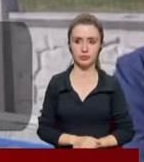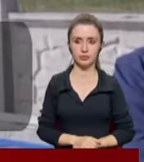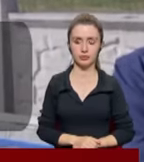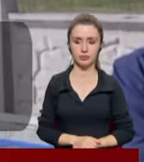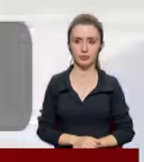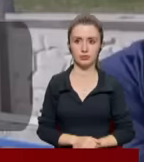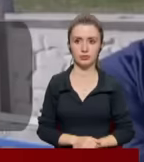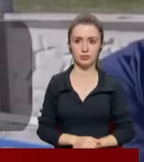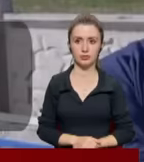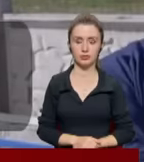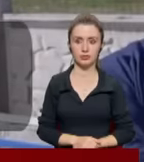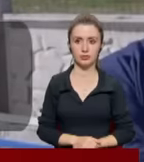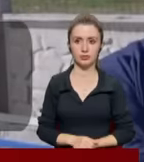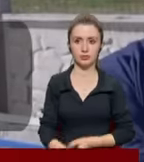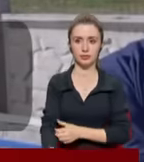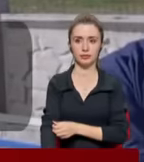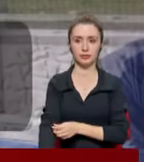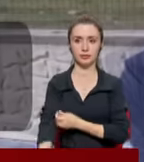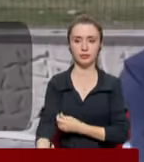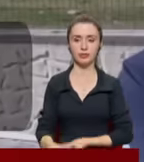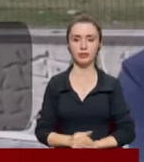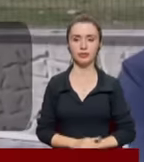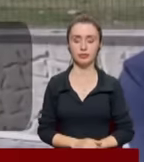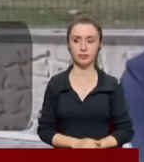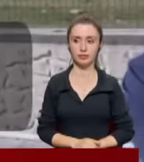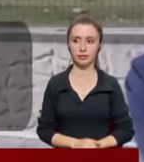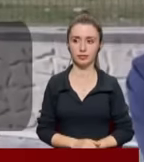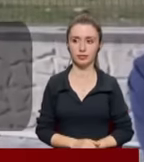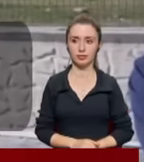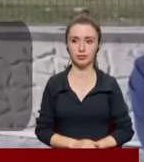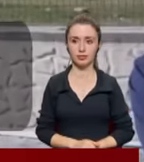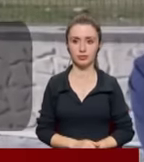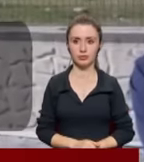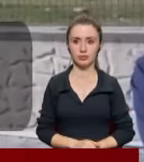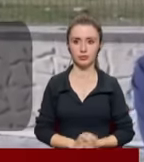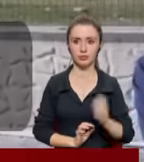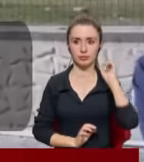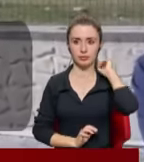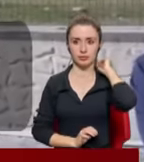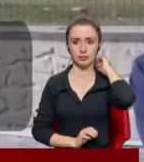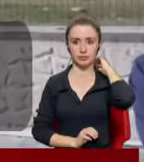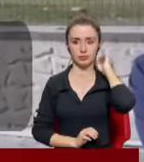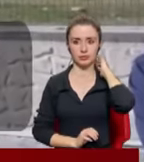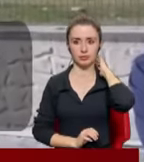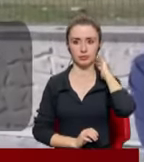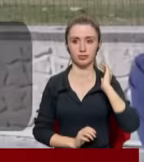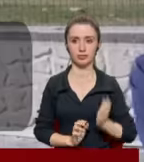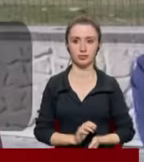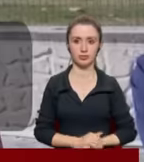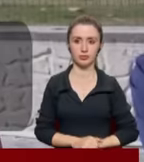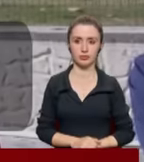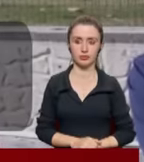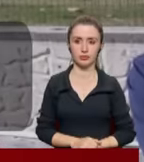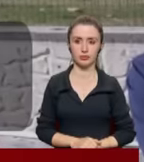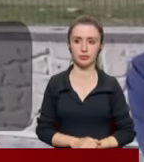yapacaklar şimdi hayvancılık yapacağız abi Peki hangi partiye vereceksin oyunu Ak Parti'ye vereceğim AK Parti'ye